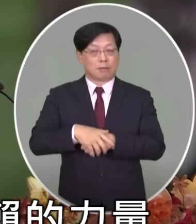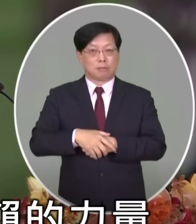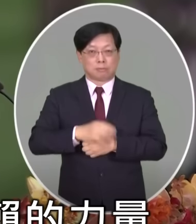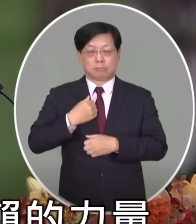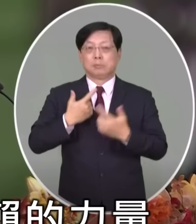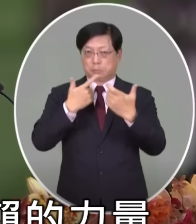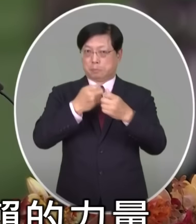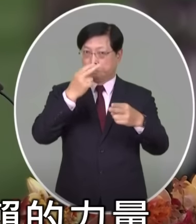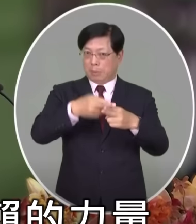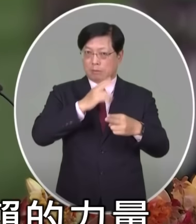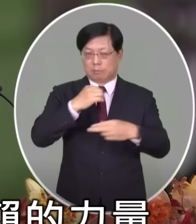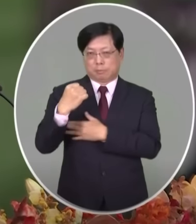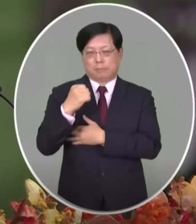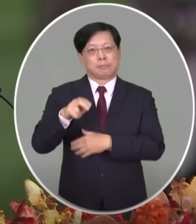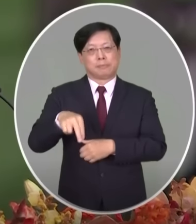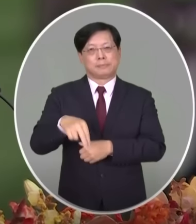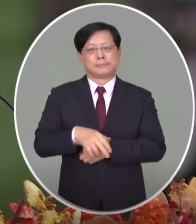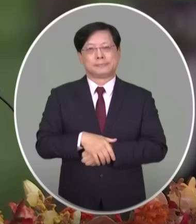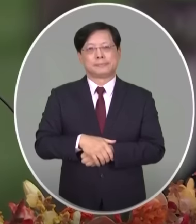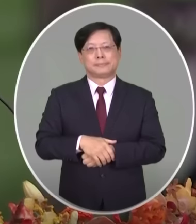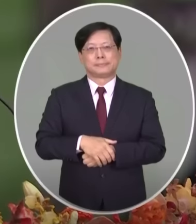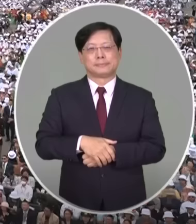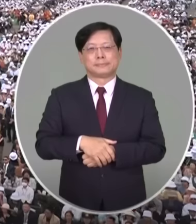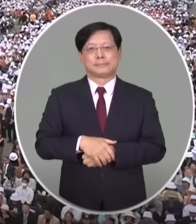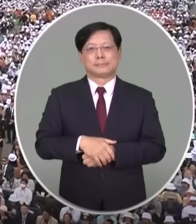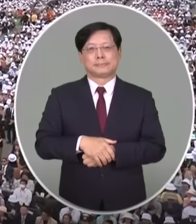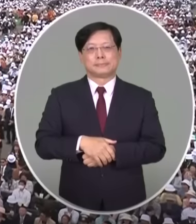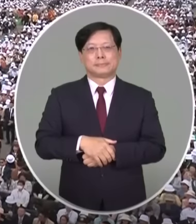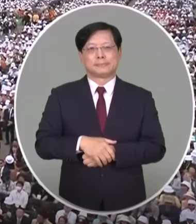得信赖的力量。